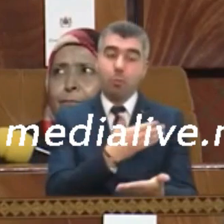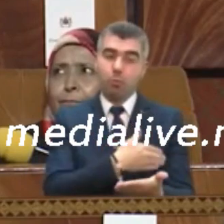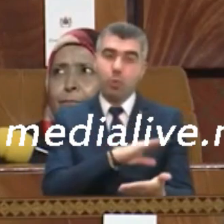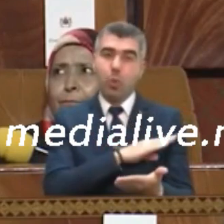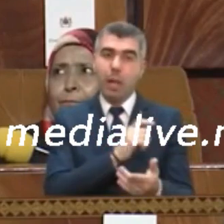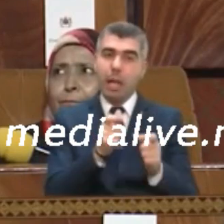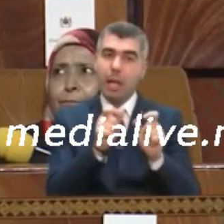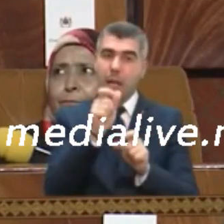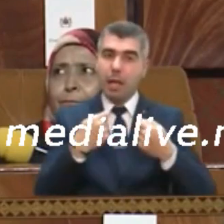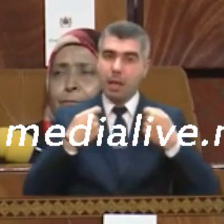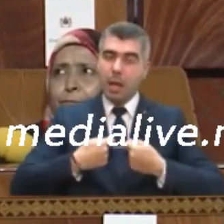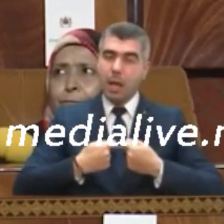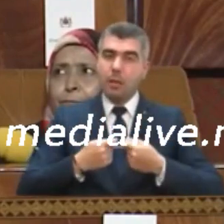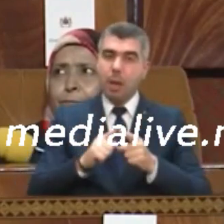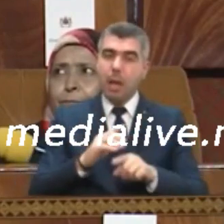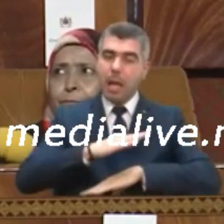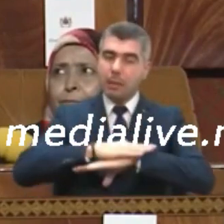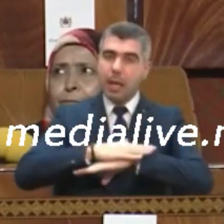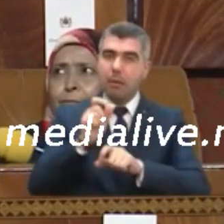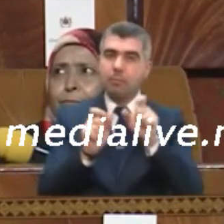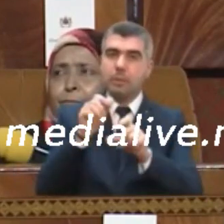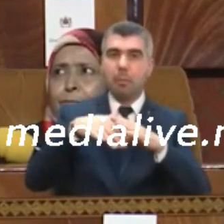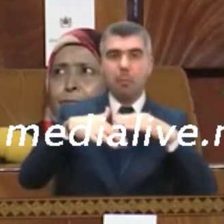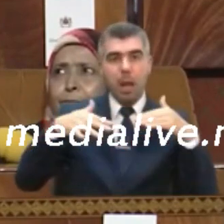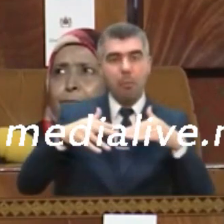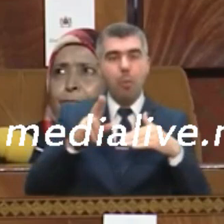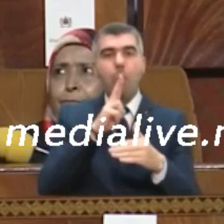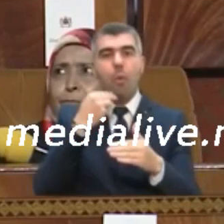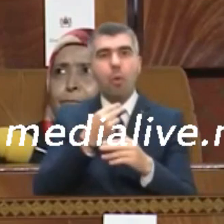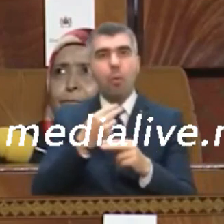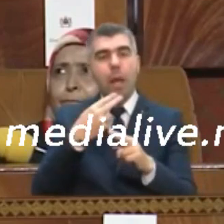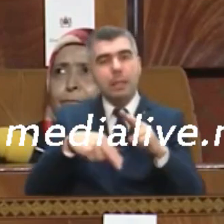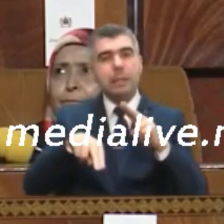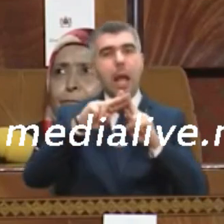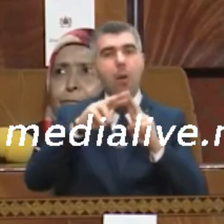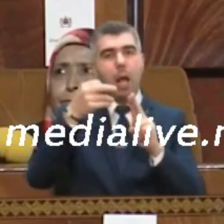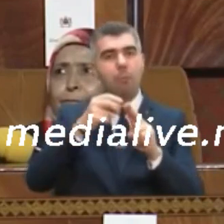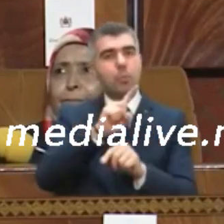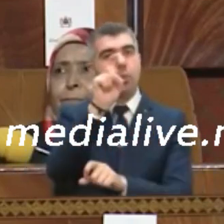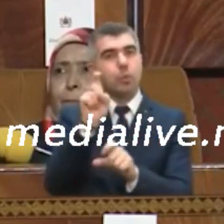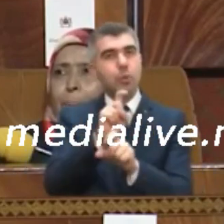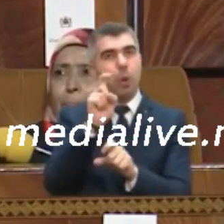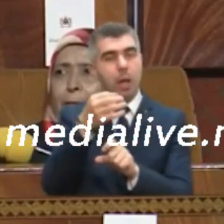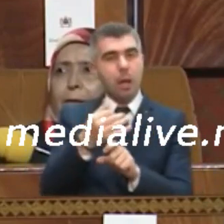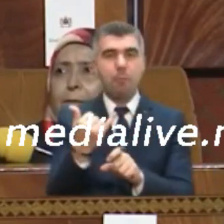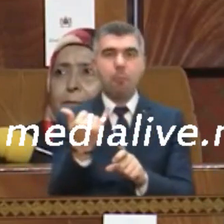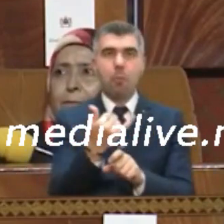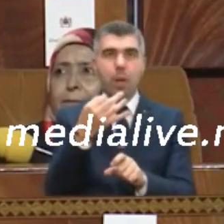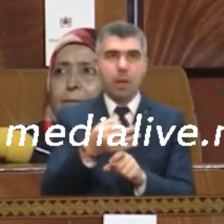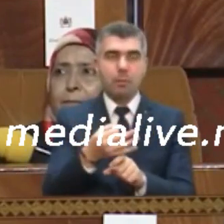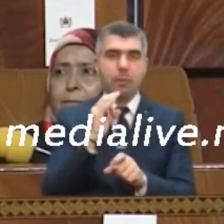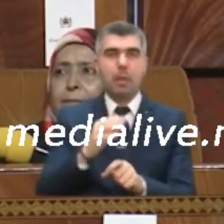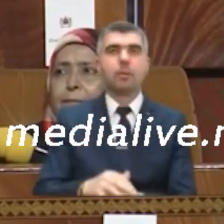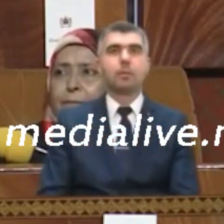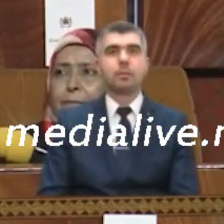أنكم تلزموا السادة النواب بالأسئلة ديالهم وتلزموا الحكومة أنها تجاوب على الأسئلة وما يخرجوش وما يبقاش واحد النوع من